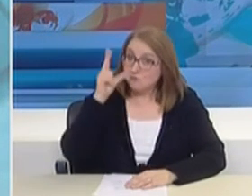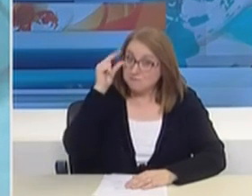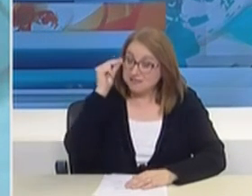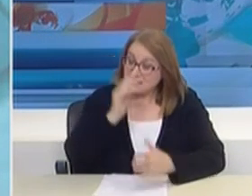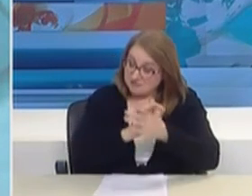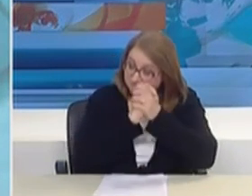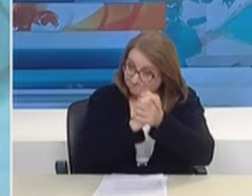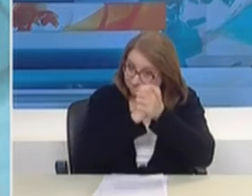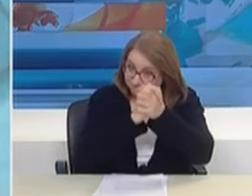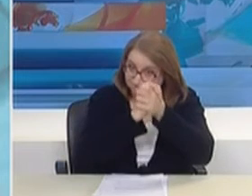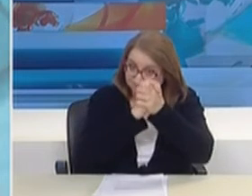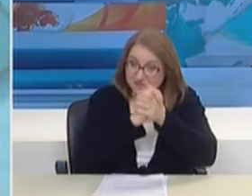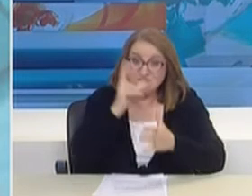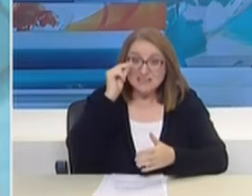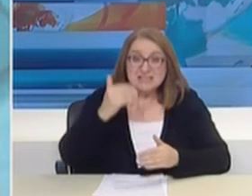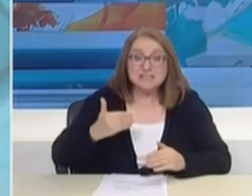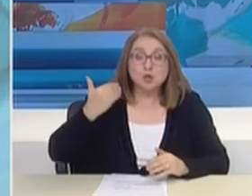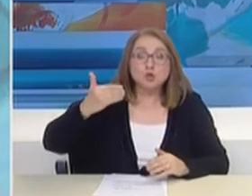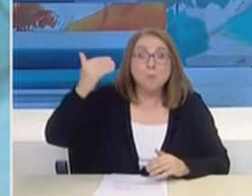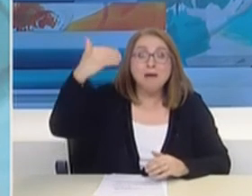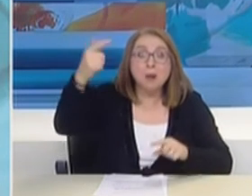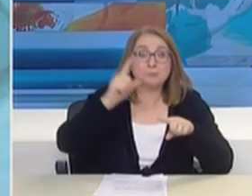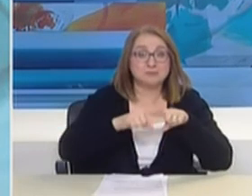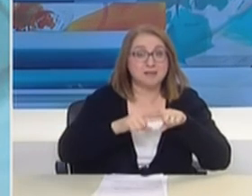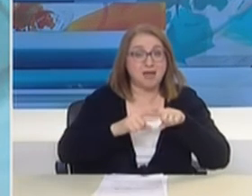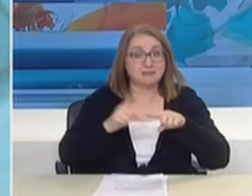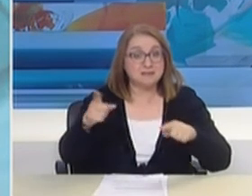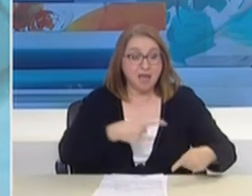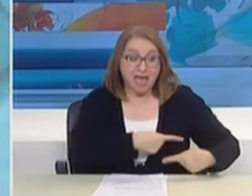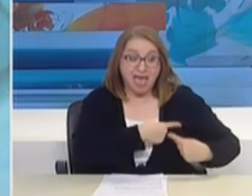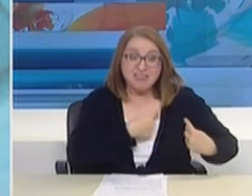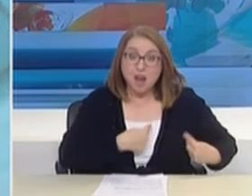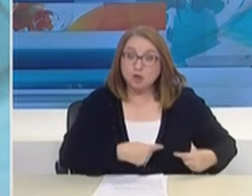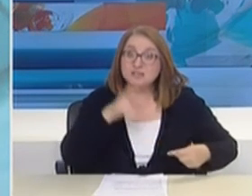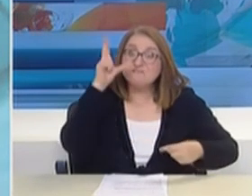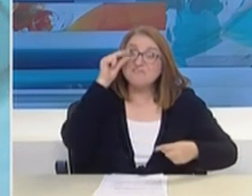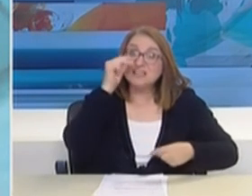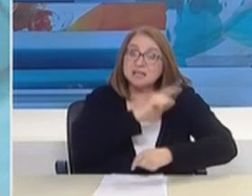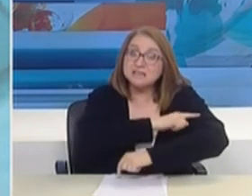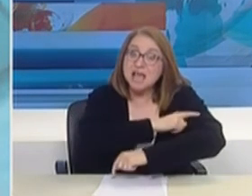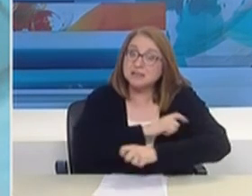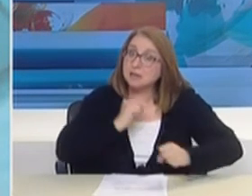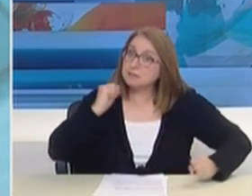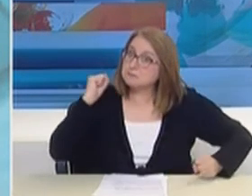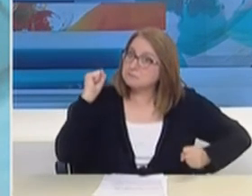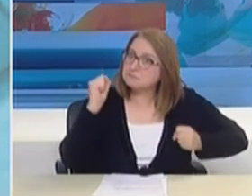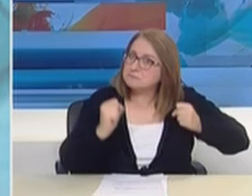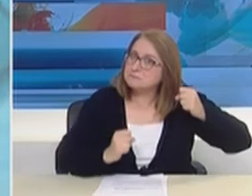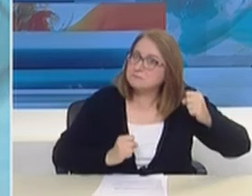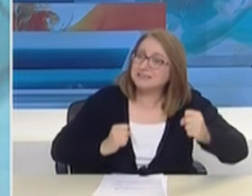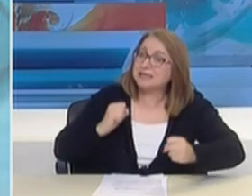τους φοιτητές μας, που είναι το μέλλον της χώρας μας, ξεκίνησε πολύ πριν την πολύ σωστή κίνηση του Υπουργείου για